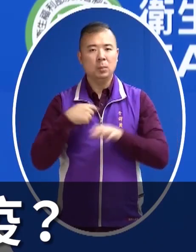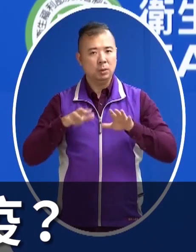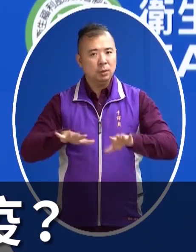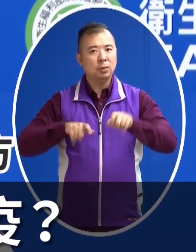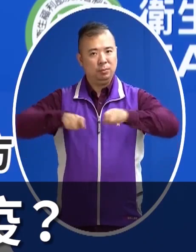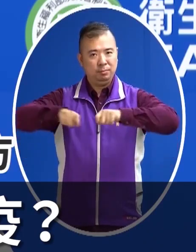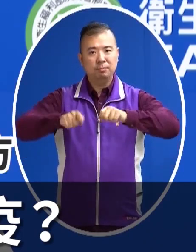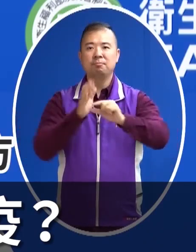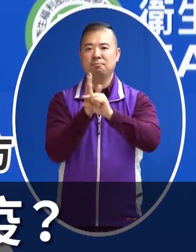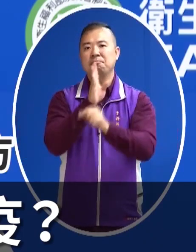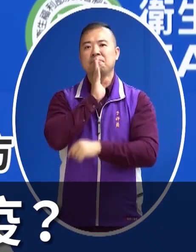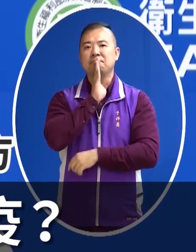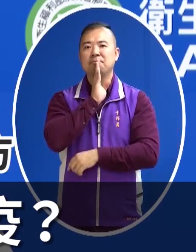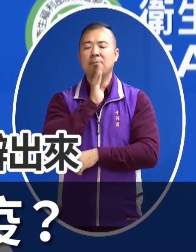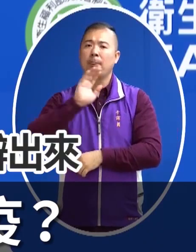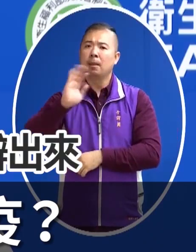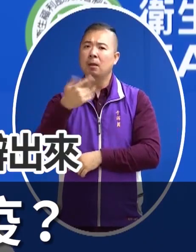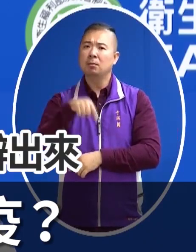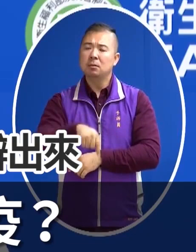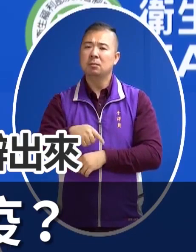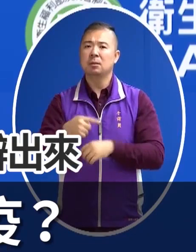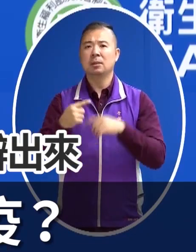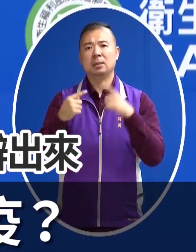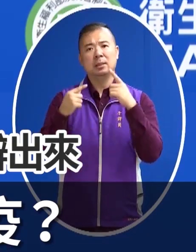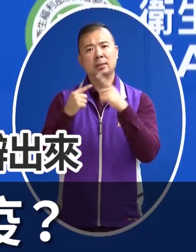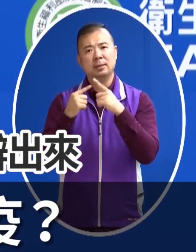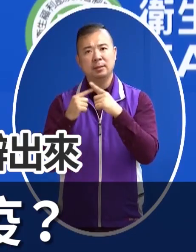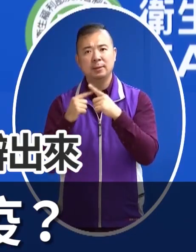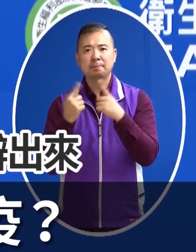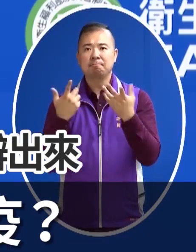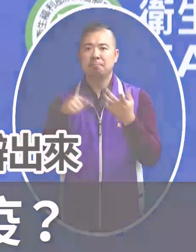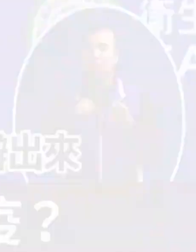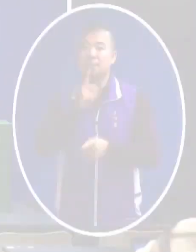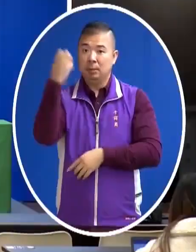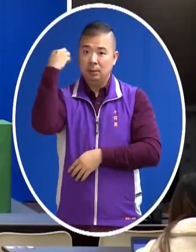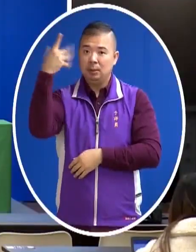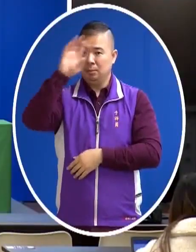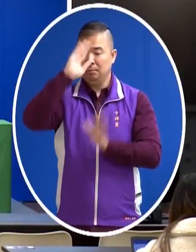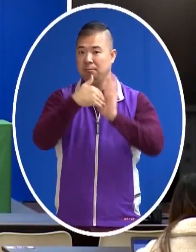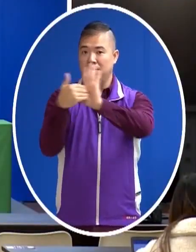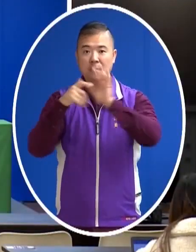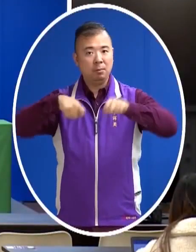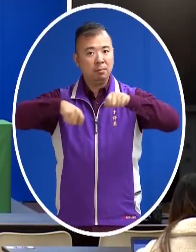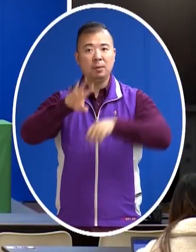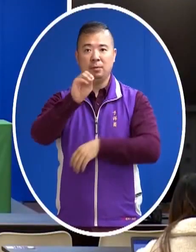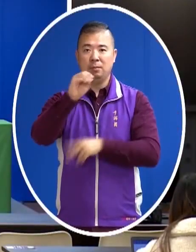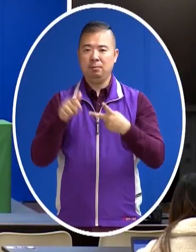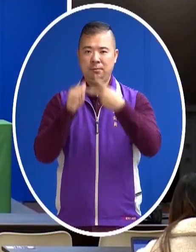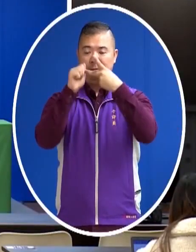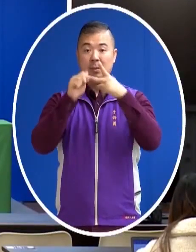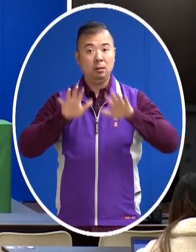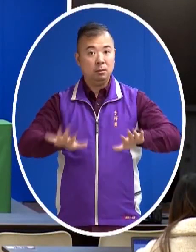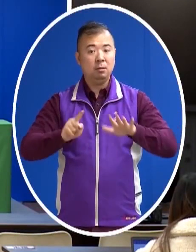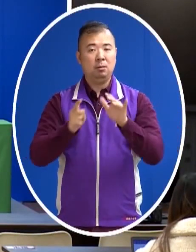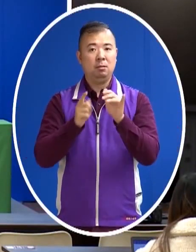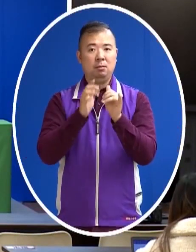考了哈，那不过你人的地方也不容易这么清楚的把它分辨出来。 想问一下说，就是因为现在纽约